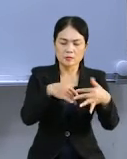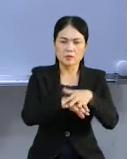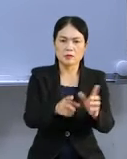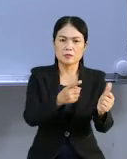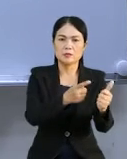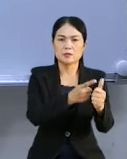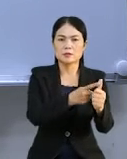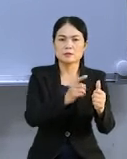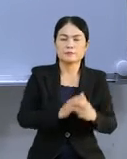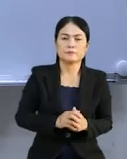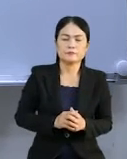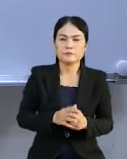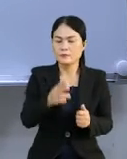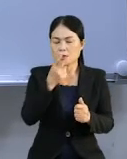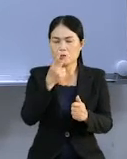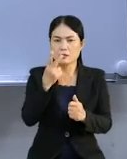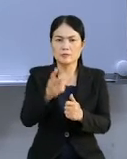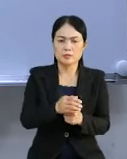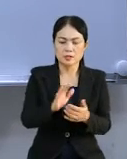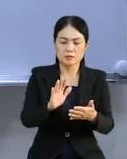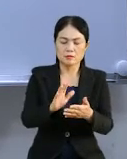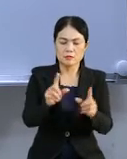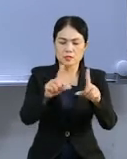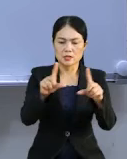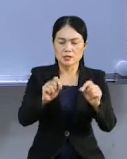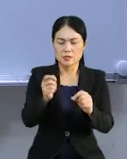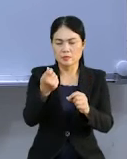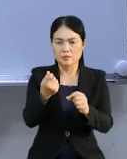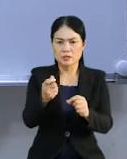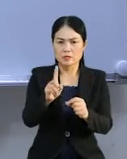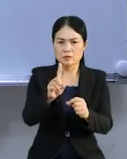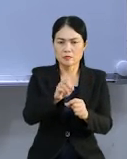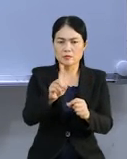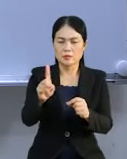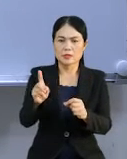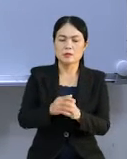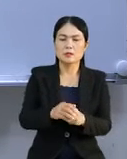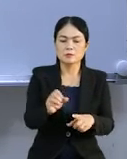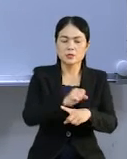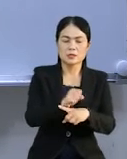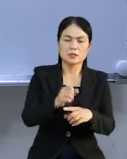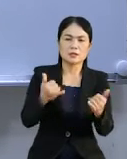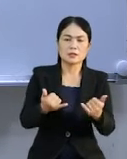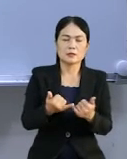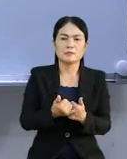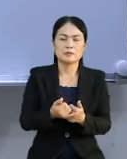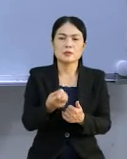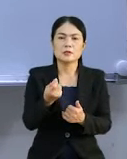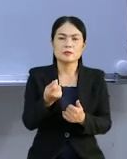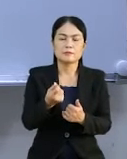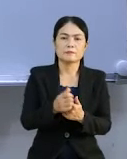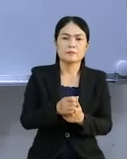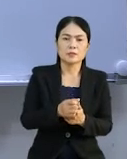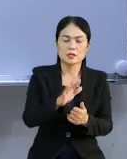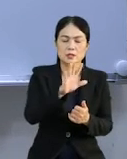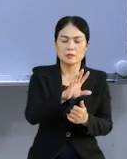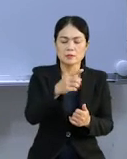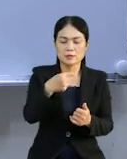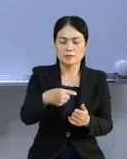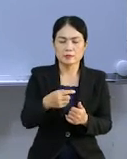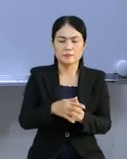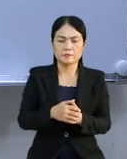mùn chà. Chẳng dương bình đặt mơ tơ lơ cổ đọc prạ nì mùi nì mùi. Chẳng nơi lùm hạt ở bao giờ cứ miên cổ đạp rạ Pram poan